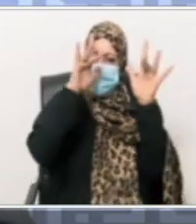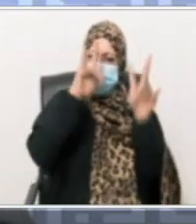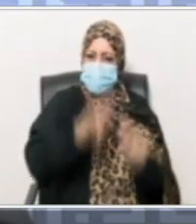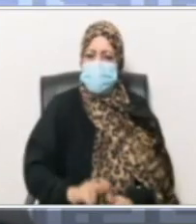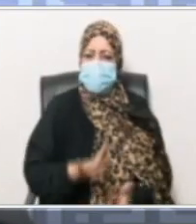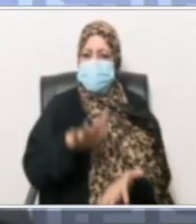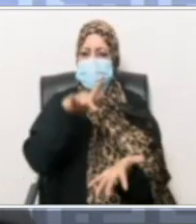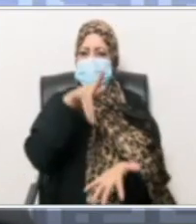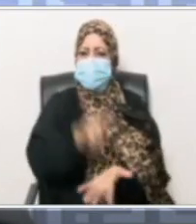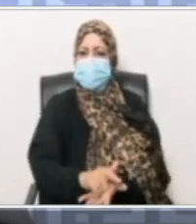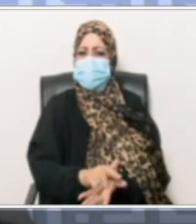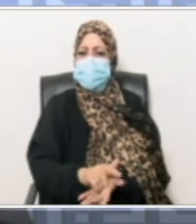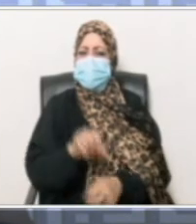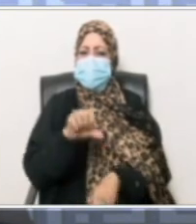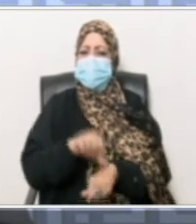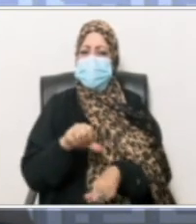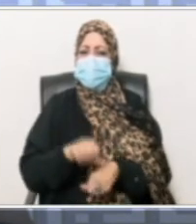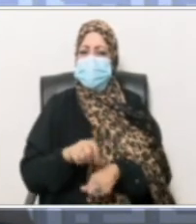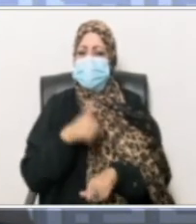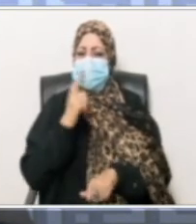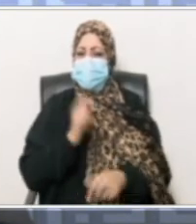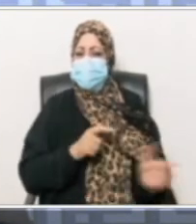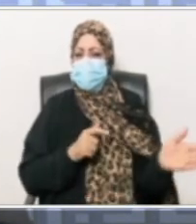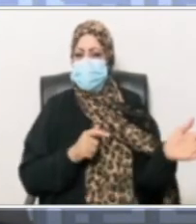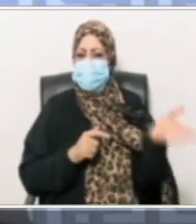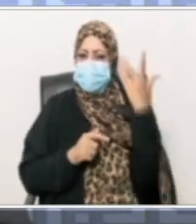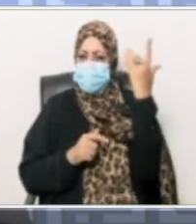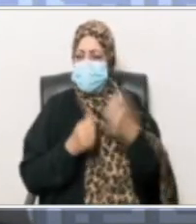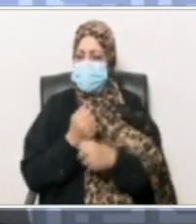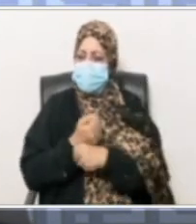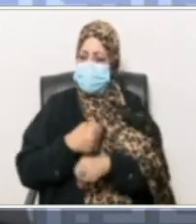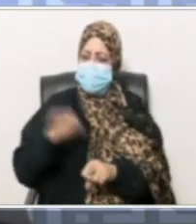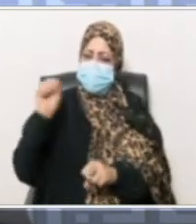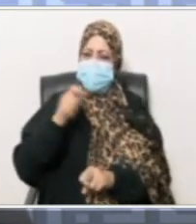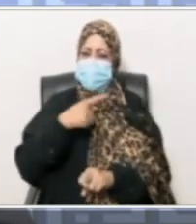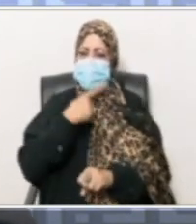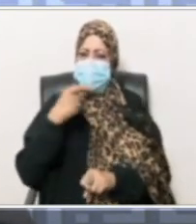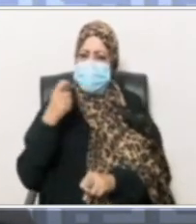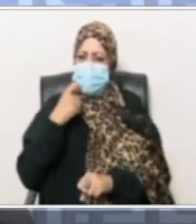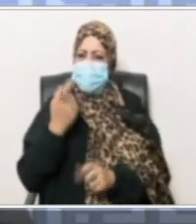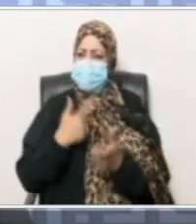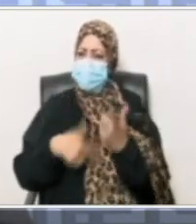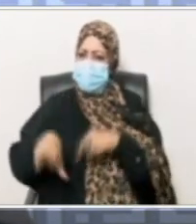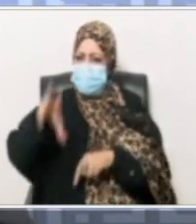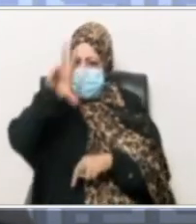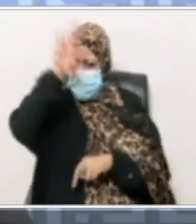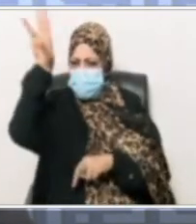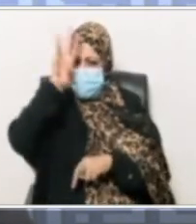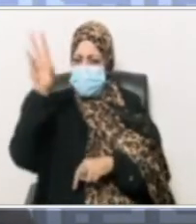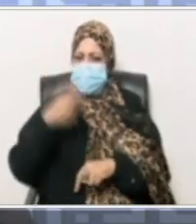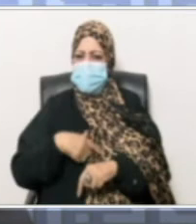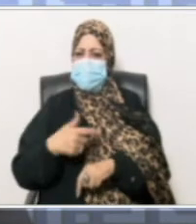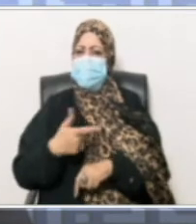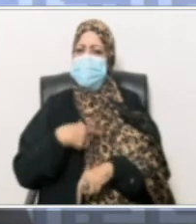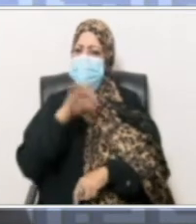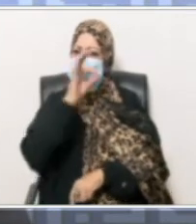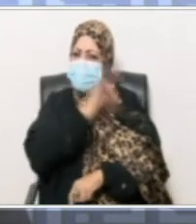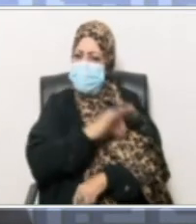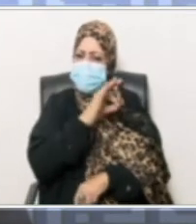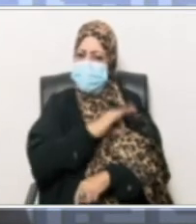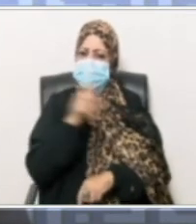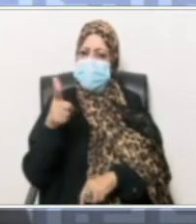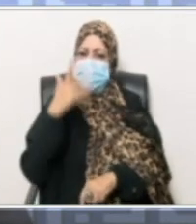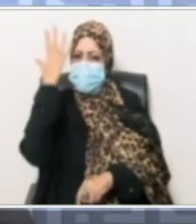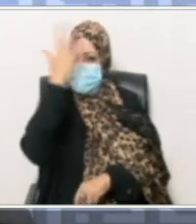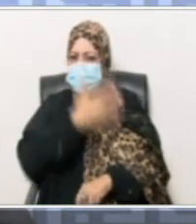وصفقوه هو وجنجويدة وهو وروسا وهو وفرنسيتا وهو وعبيدة وهو والخايبين اللي جابهم